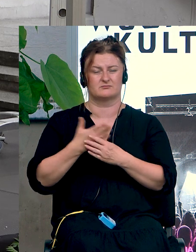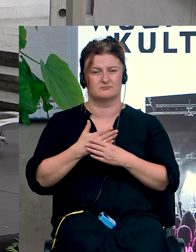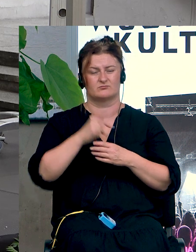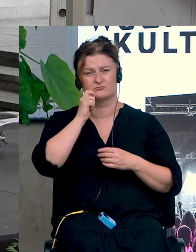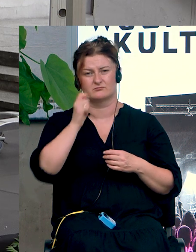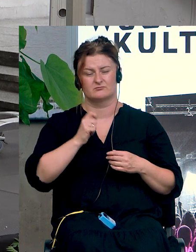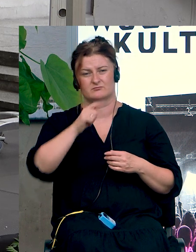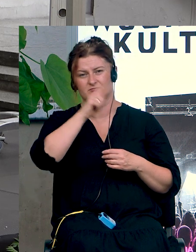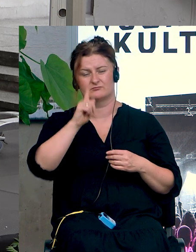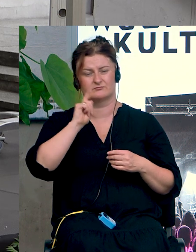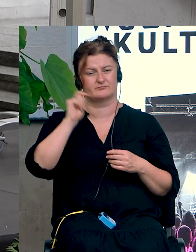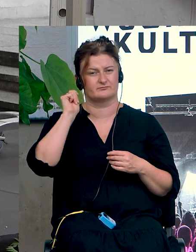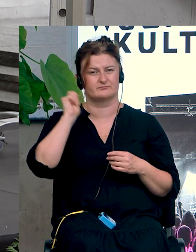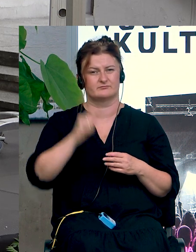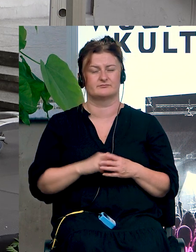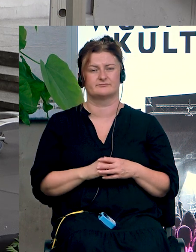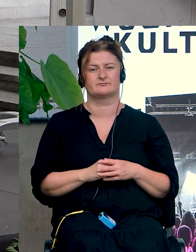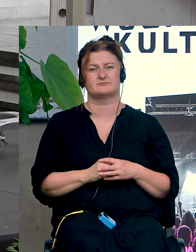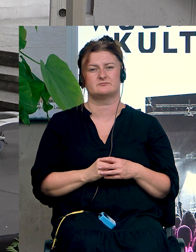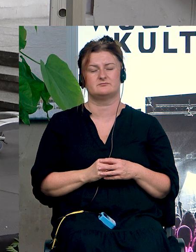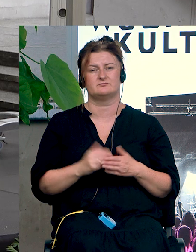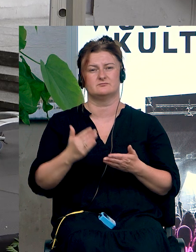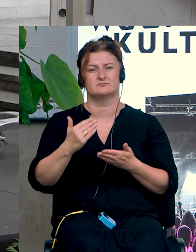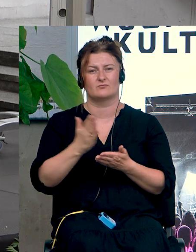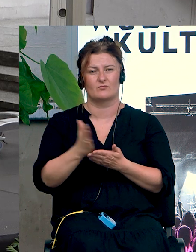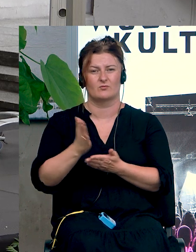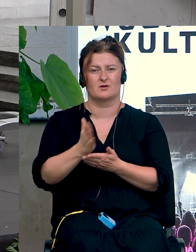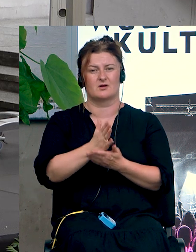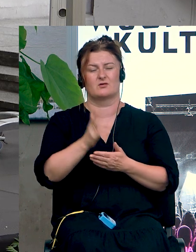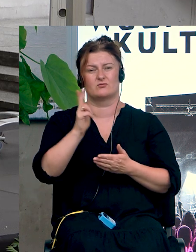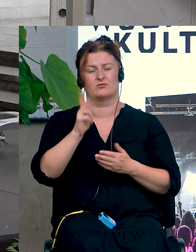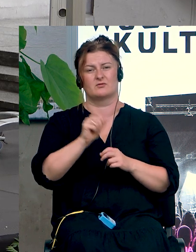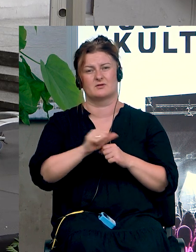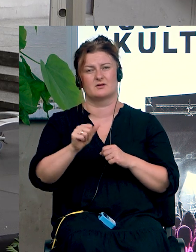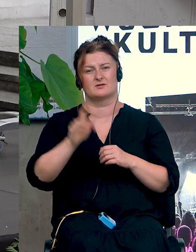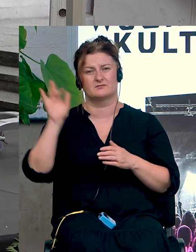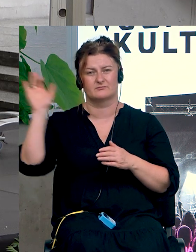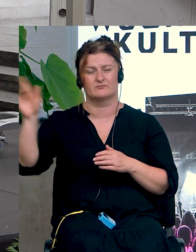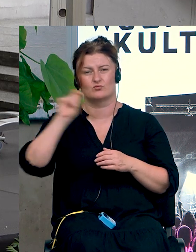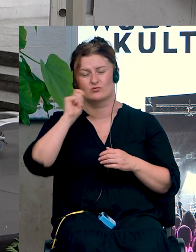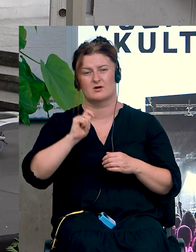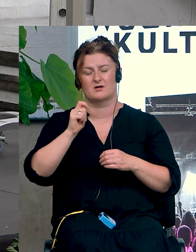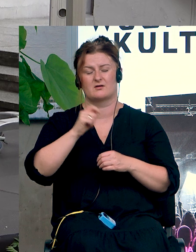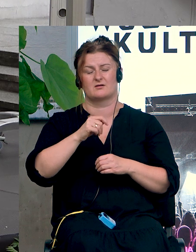українців і українок. Допомагають тим, хто перебуває в Україні, в війську і на Сході.